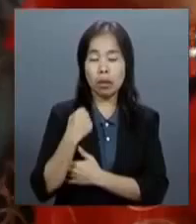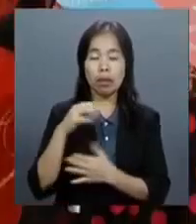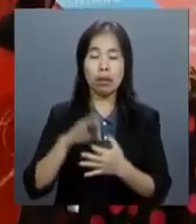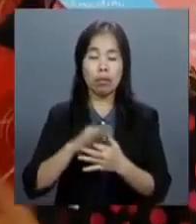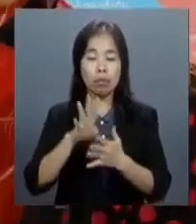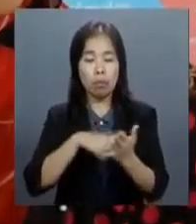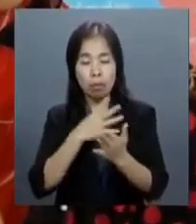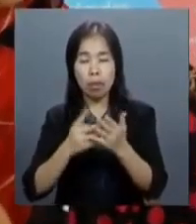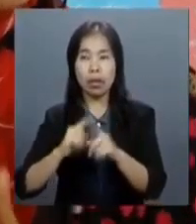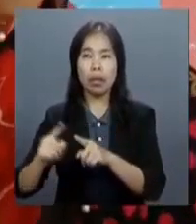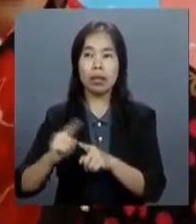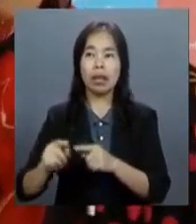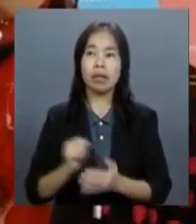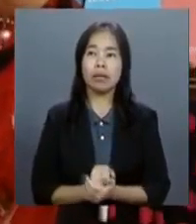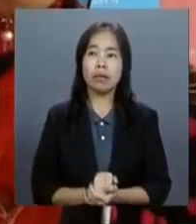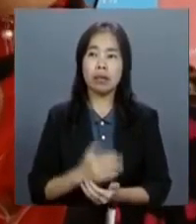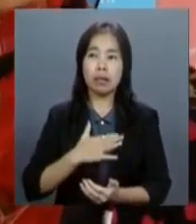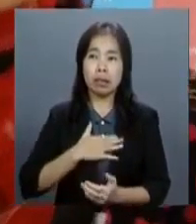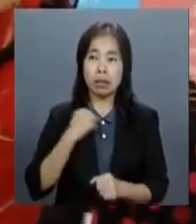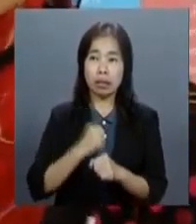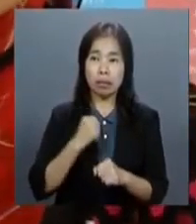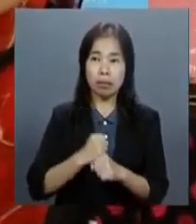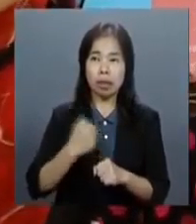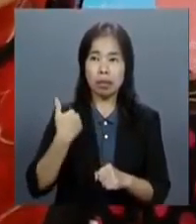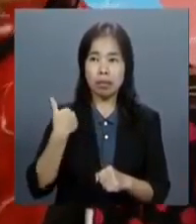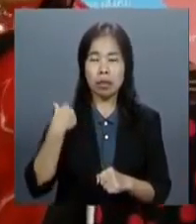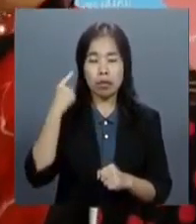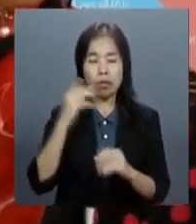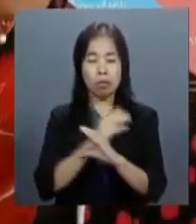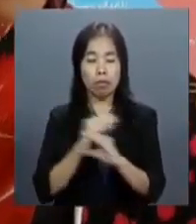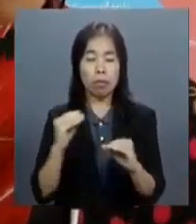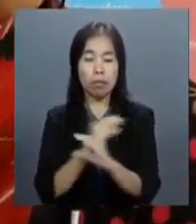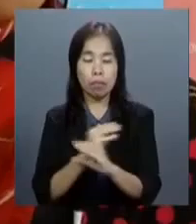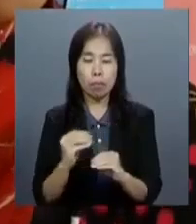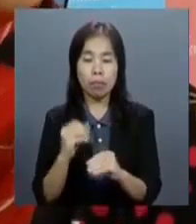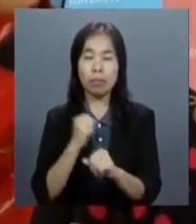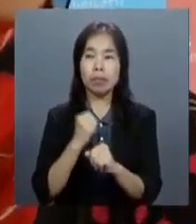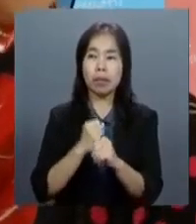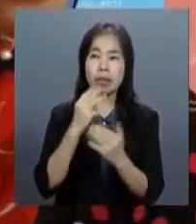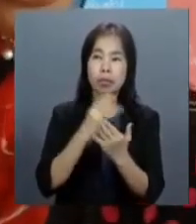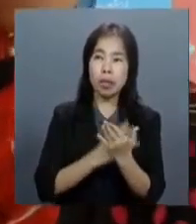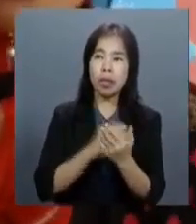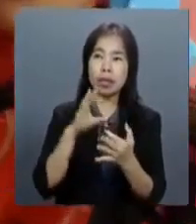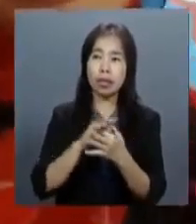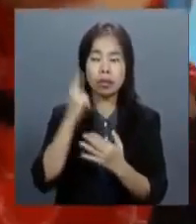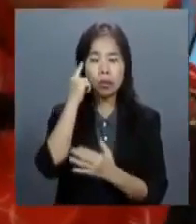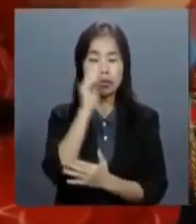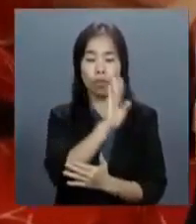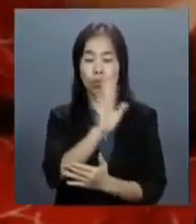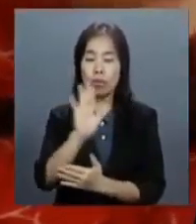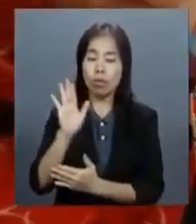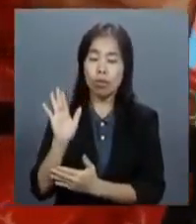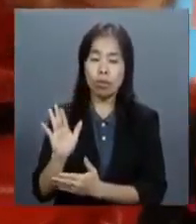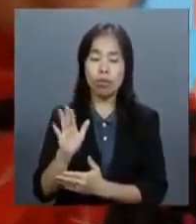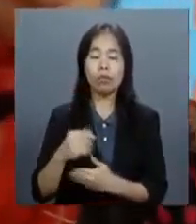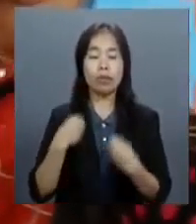ๆ เวลาเราทำงานน่ะเราคิดว่าเราเหนื่อยเราลำบากแต่พอเรามาได้ฟังน่ะเขาก็เหนื่อยเนาะที่อื่นคนอื่นเขาก็เหนื่อยเพื่อให้ในชุม